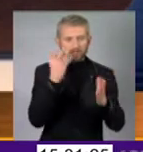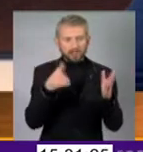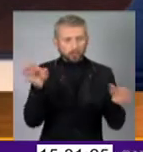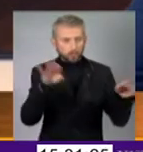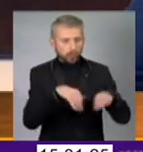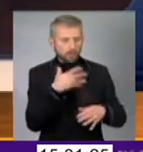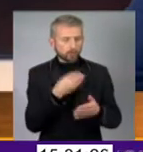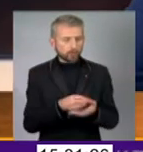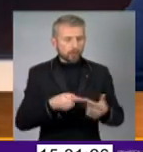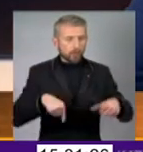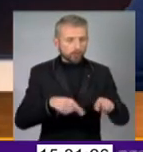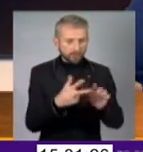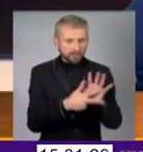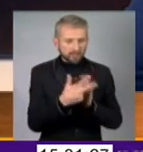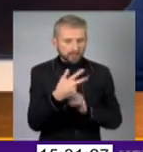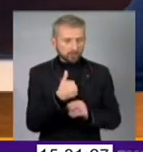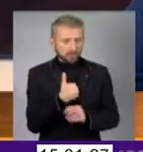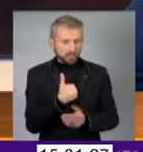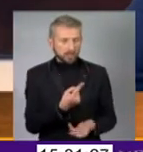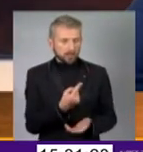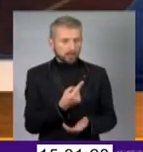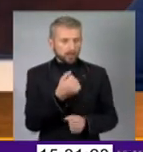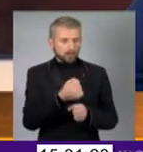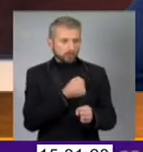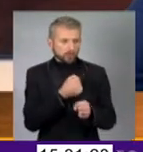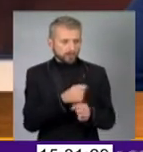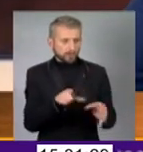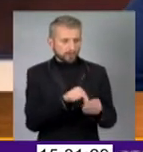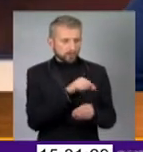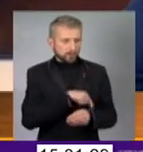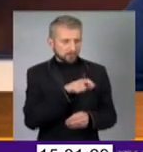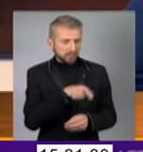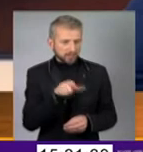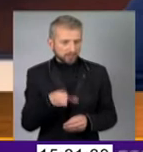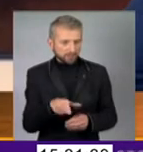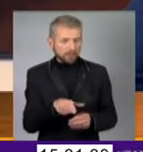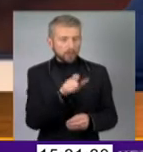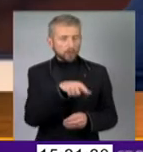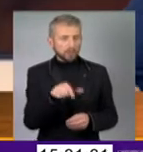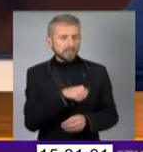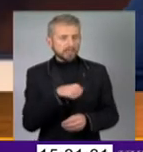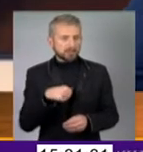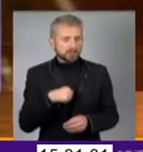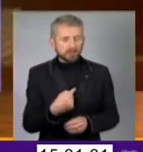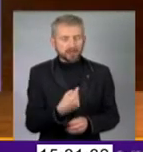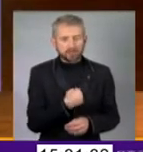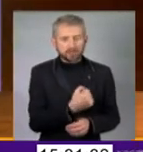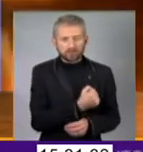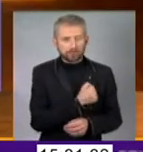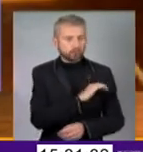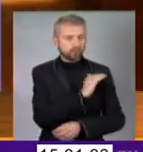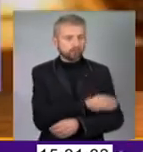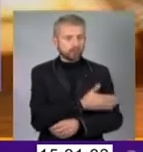своєму окрузі, на окрузі 83-му, я це безпосередньо опрацьовував з людьми, тому що люди самі, у мене, на жаль, потужності